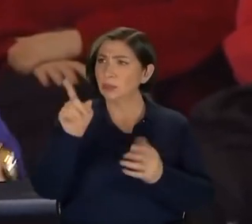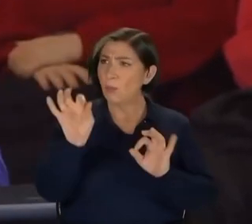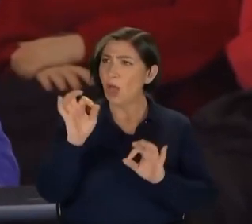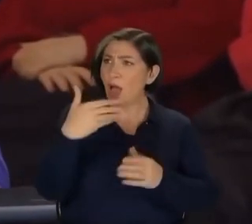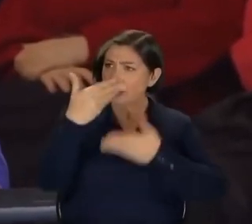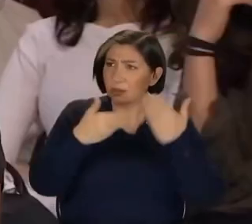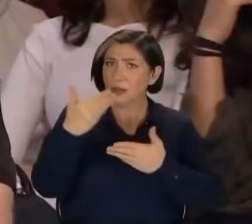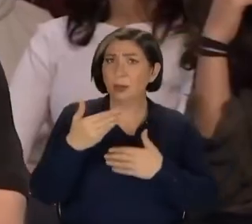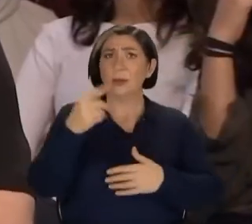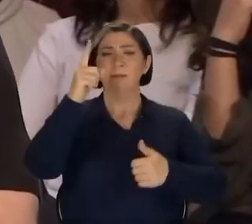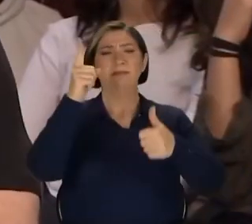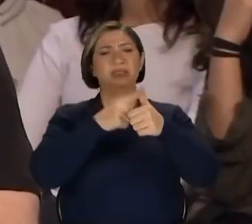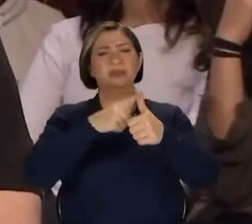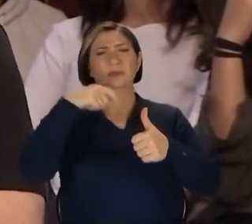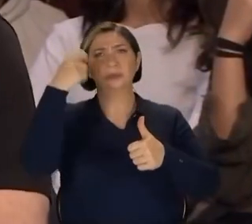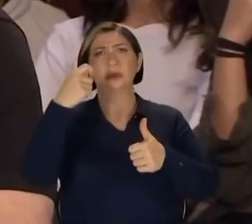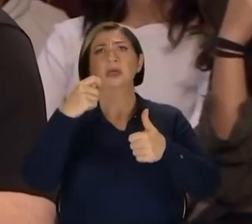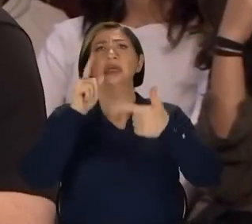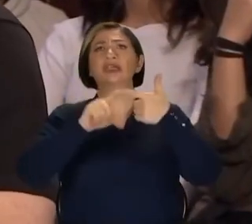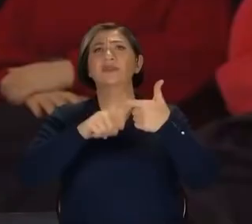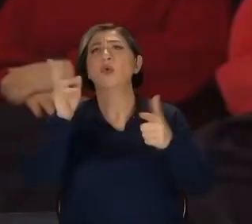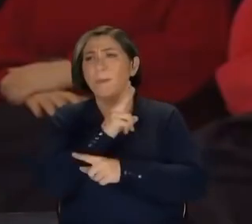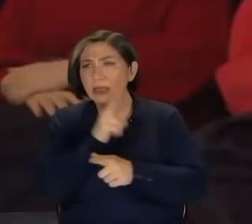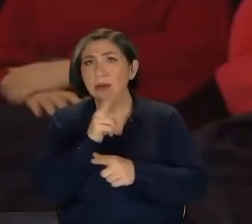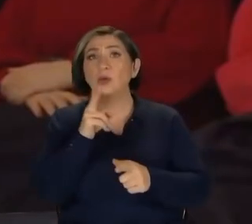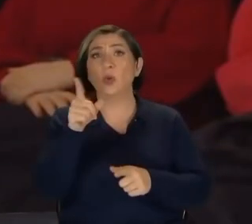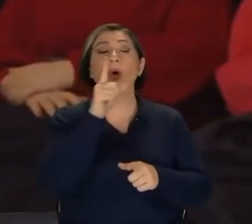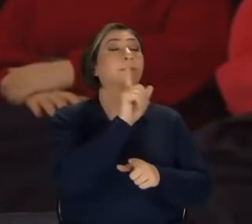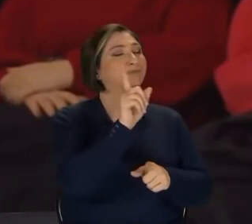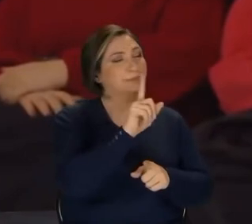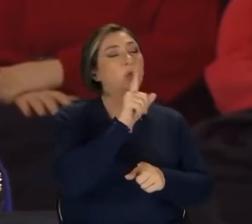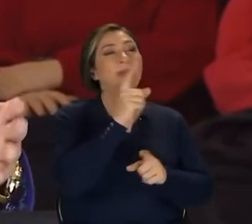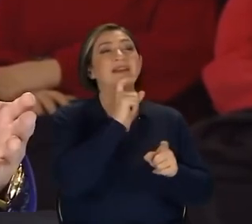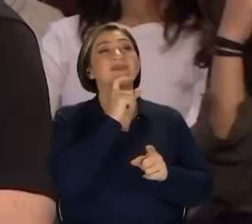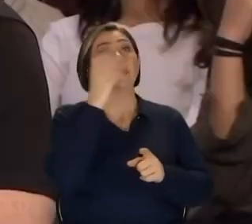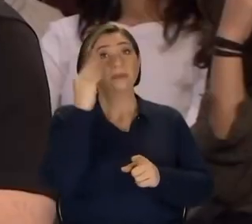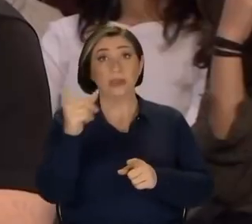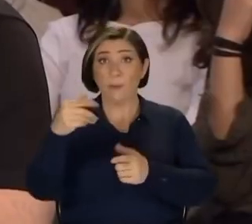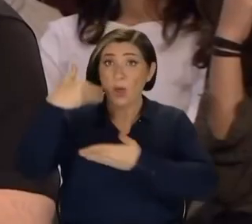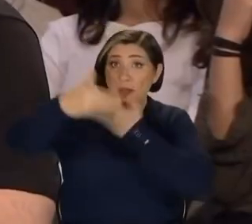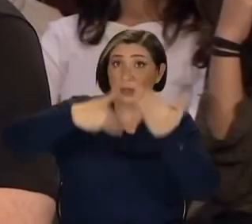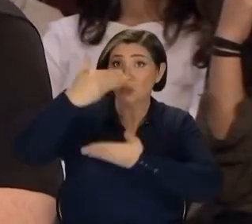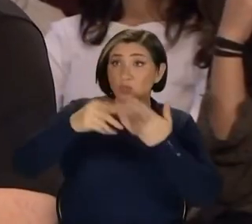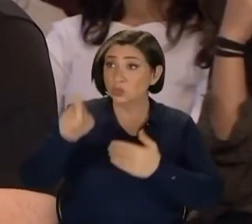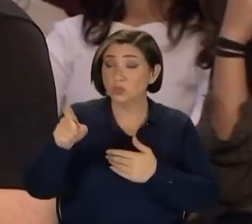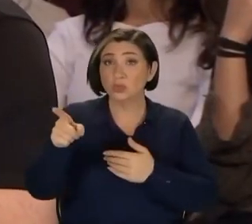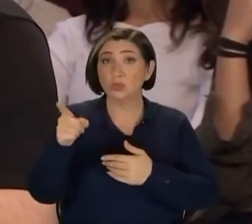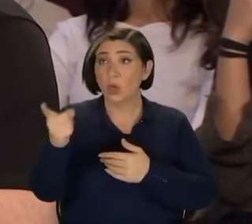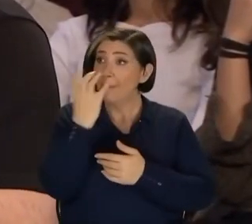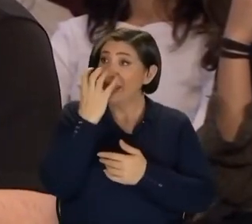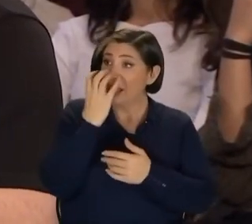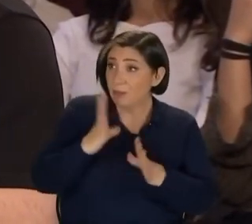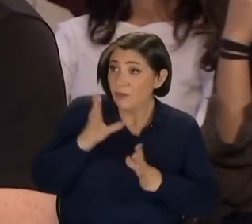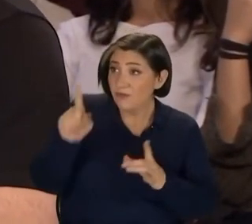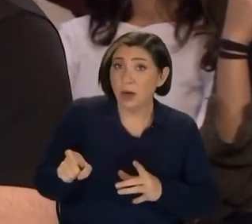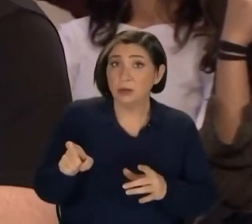böyle anons ettin ya? Birinci film kara, ikinci film komik. Ha yok. Evet, orada bir yanlış anlaşılma olmuş olabilir. Hayır ama sen de mi öyle anons ediyorsun? Ben yani öyle anons etmiyorum. Yani böyle bir beklenti